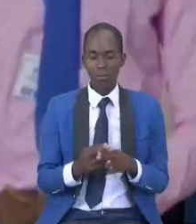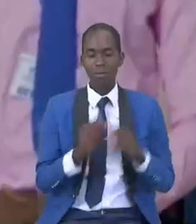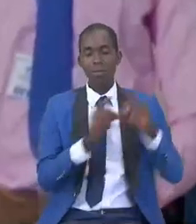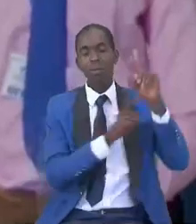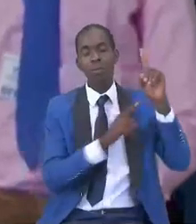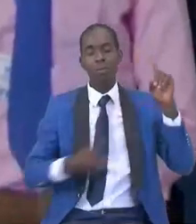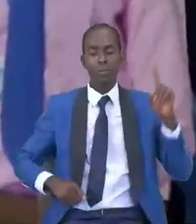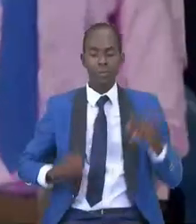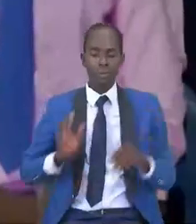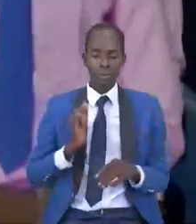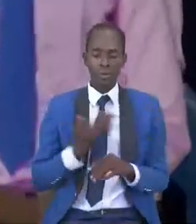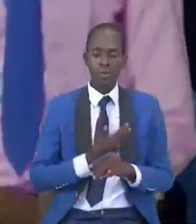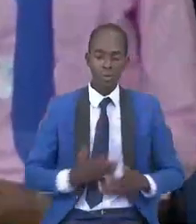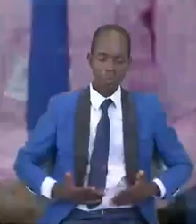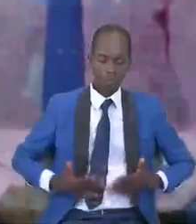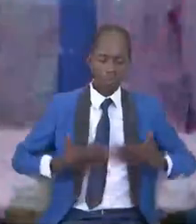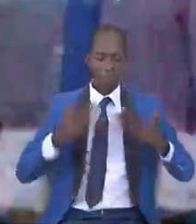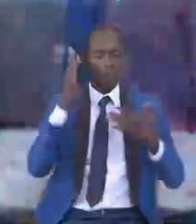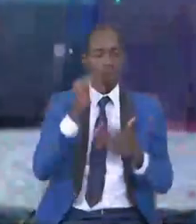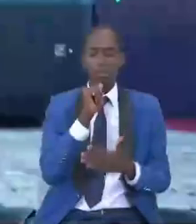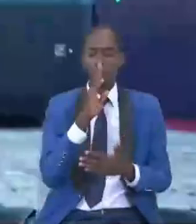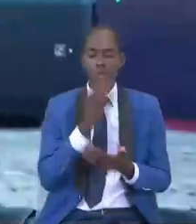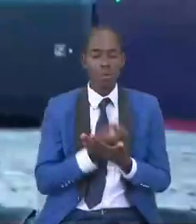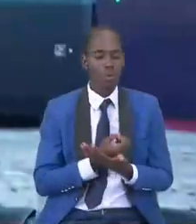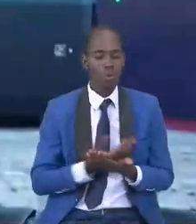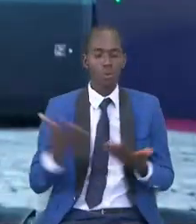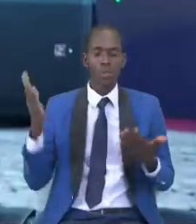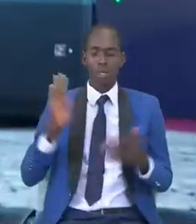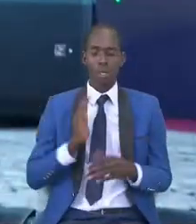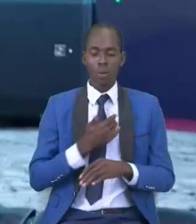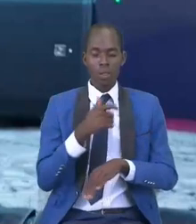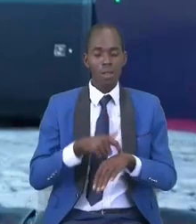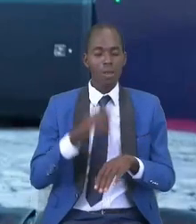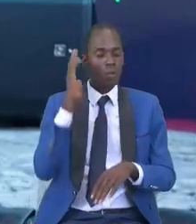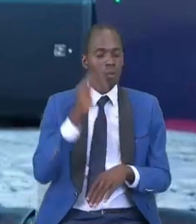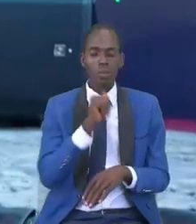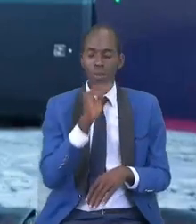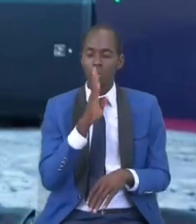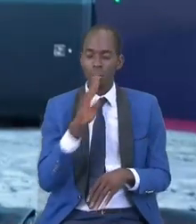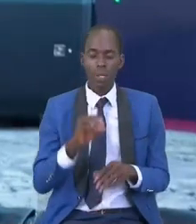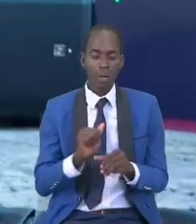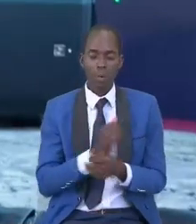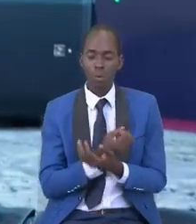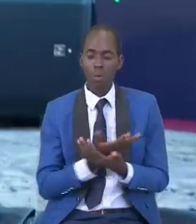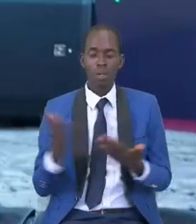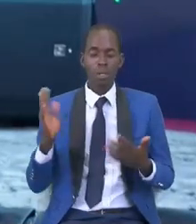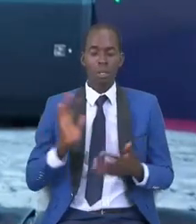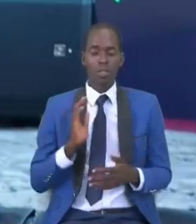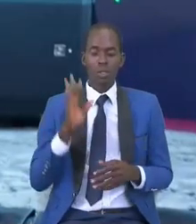Jésus. Seigneur, nos vies ne seront pas gaspillées. Notre temps ne sera pas